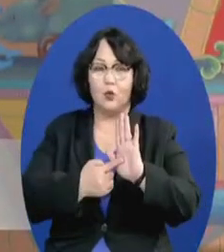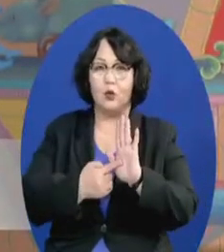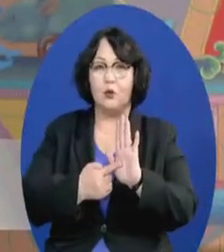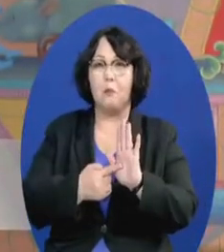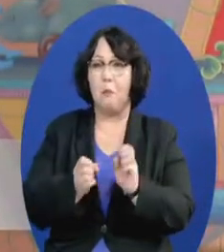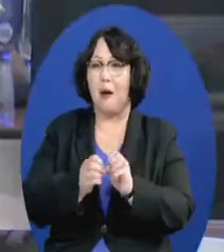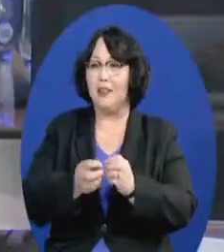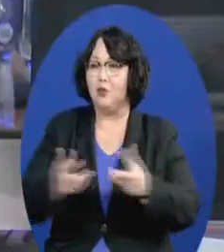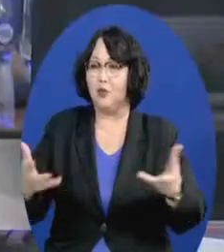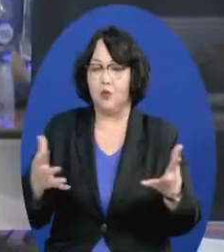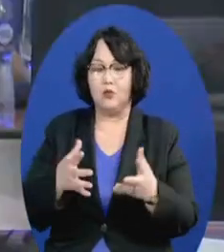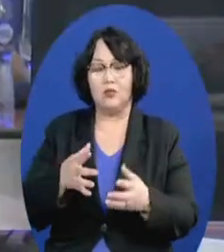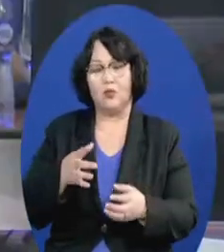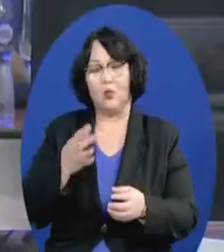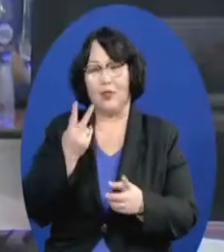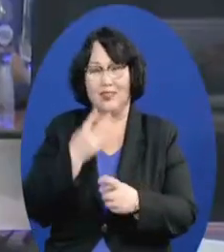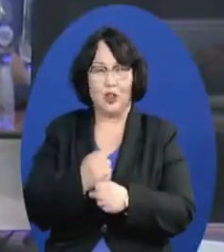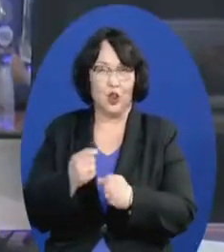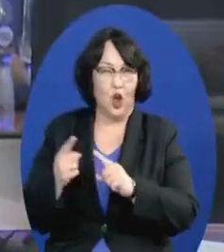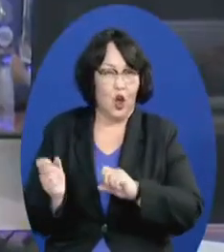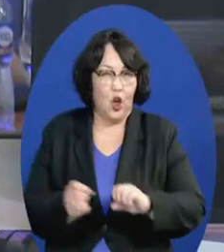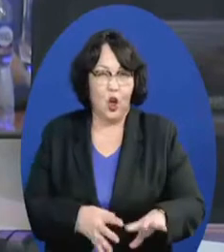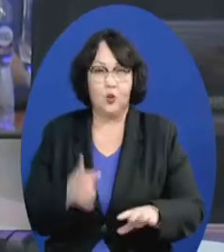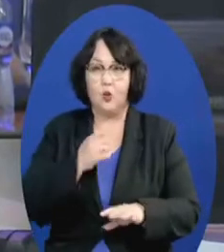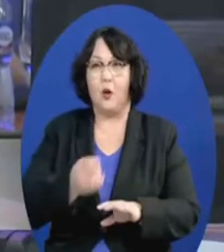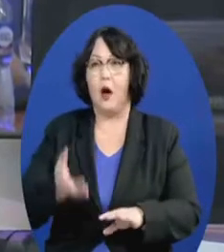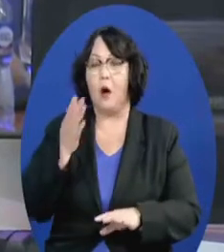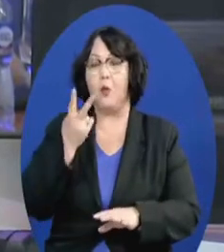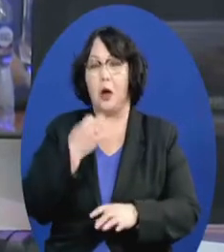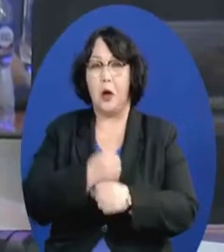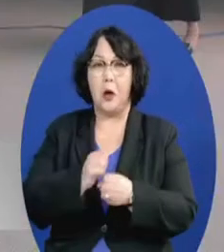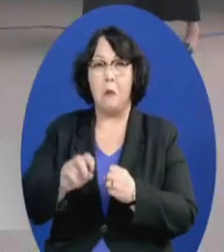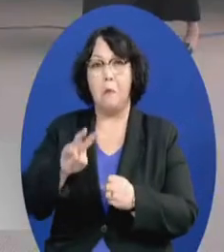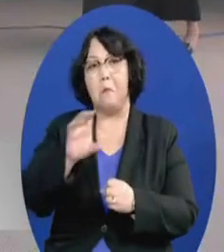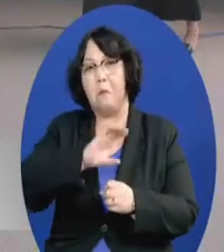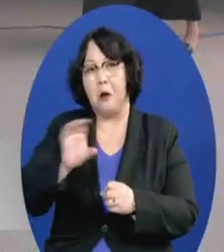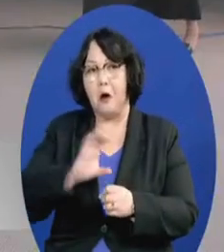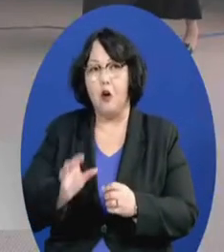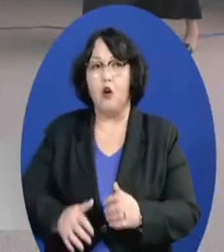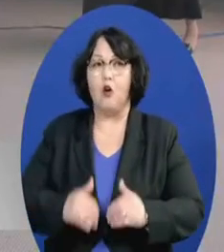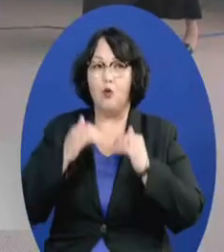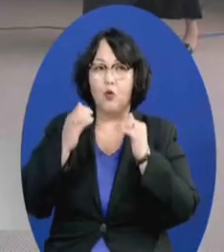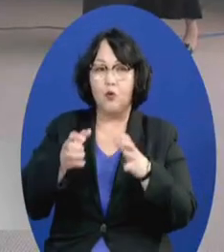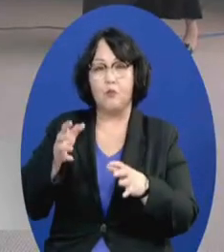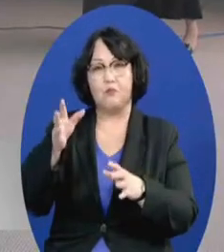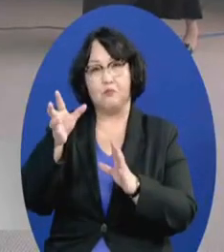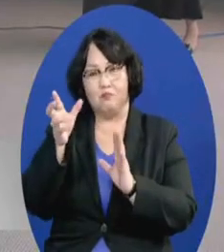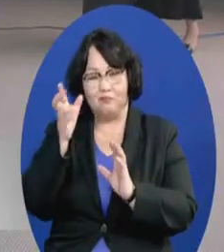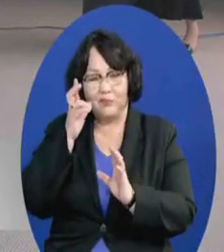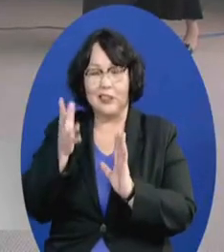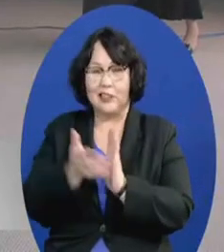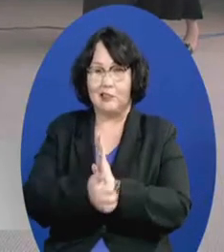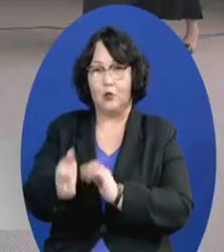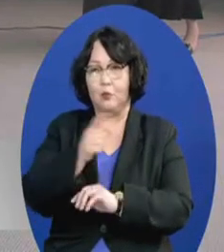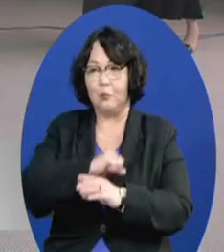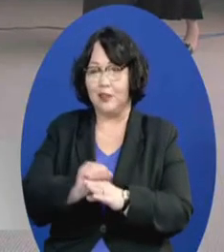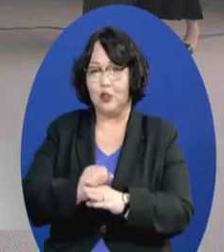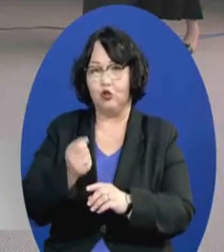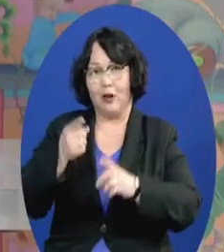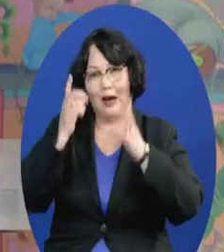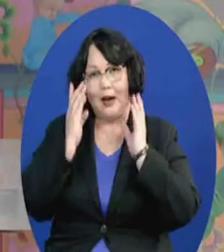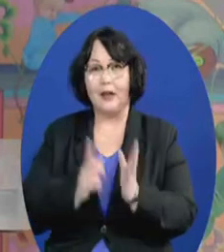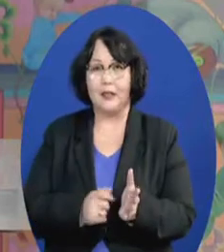дэмжих холбооноос хэлж байлаа. 100 гаруй үйл ажиллагаа эрхэлдэг байгууллага байдагч хөгжүүлэх, боловсон хүчнийг бэлтгэх тал дээр анхаарах хэрэгтэйг хэлж байсан юм